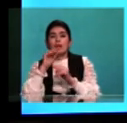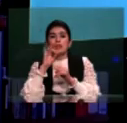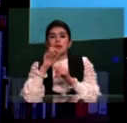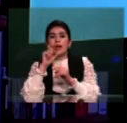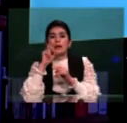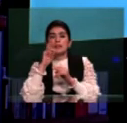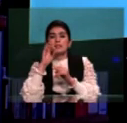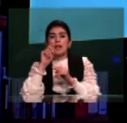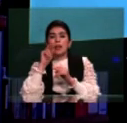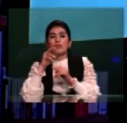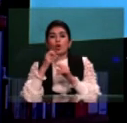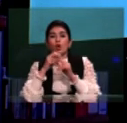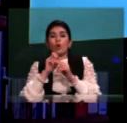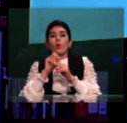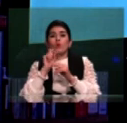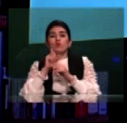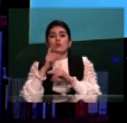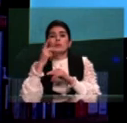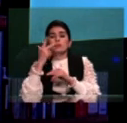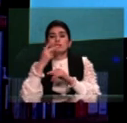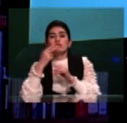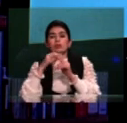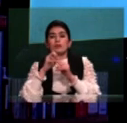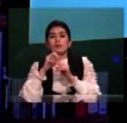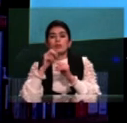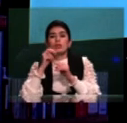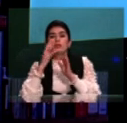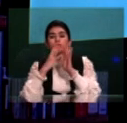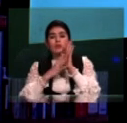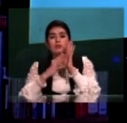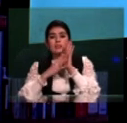Excel. Это упражнение 3, страница